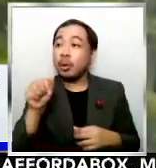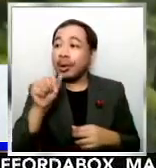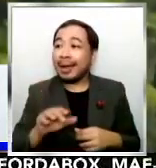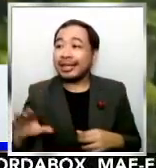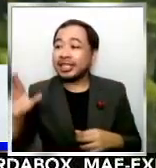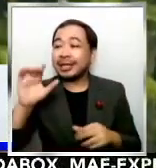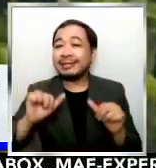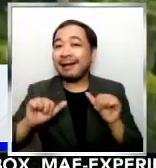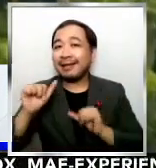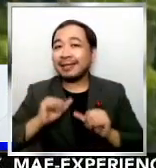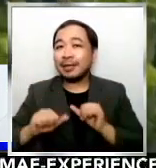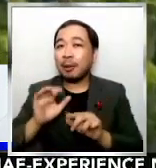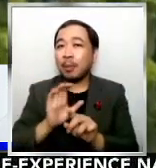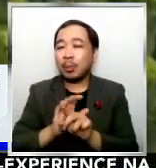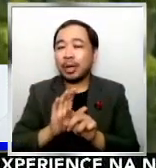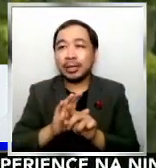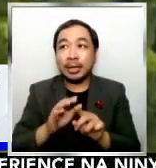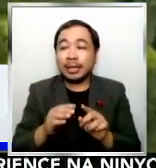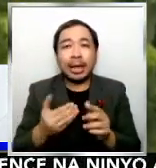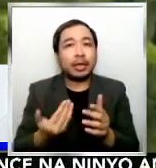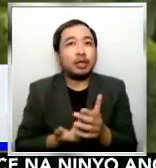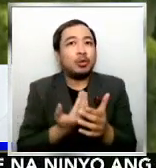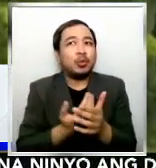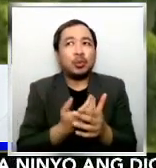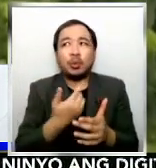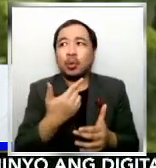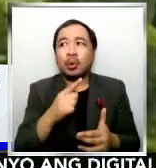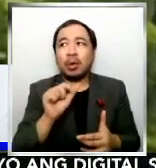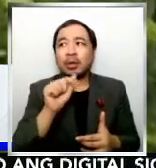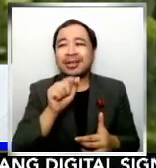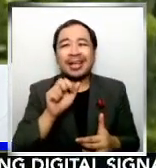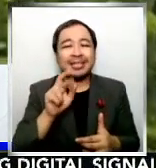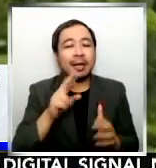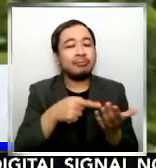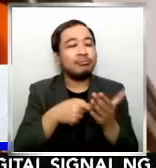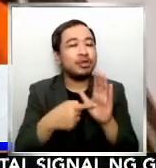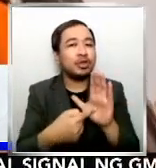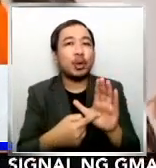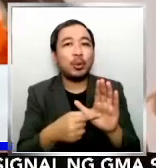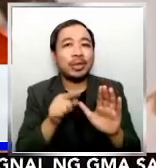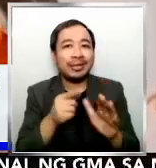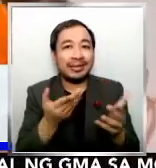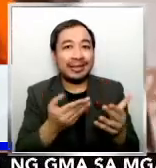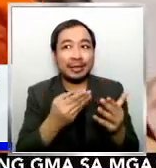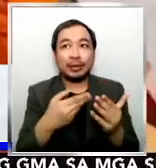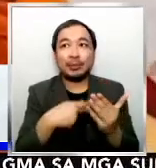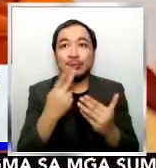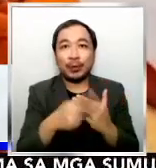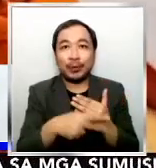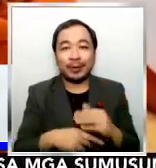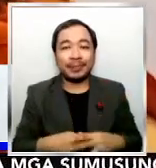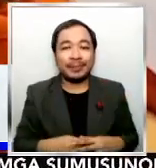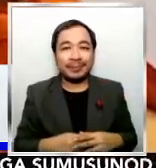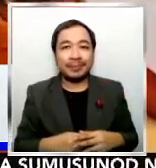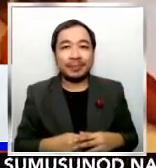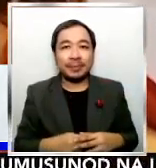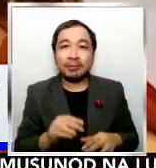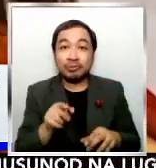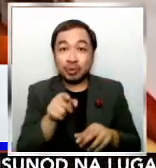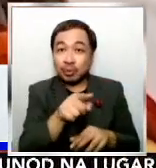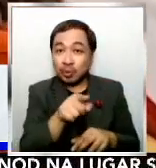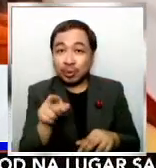ibang Glyza naman ang mapapanood sa False Positive. Ito nga, hindi na kayo iiyak, hindi na